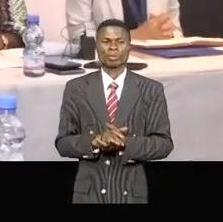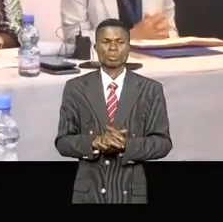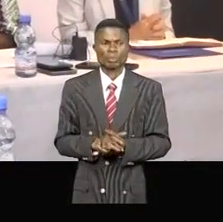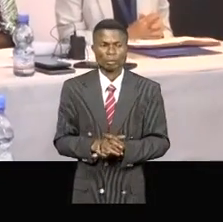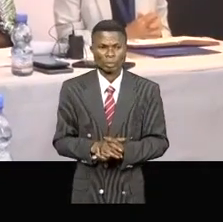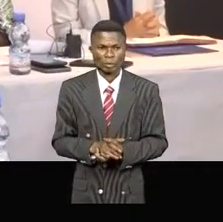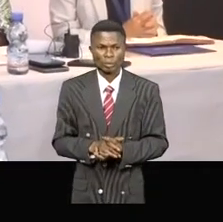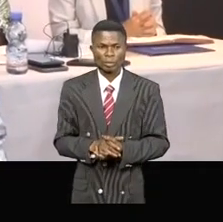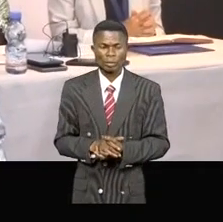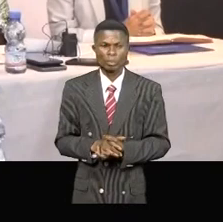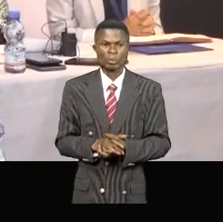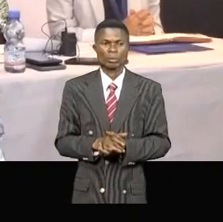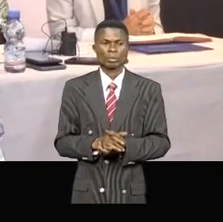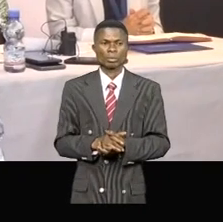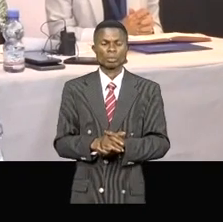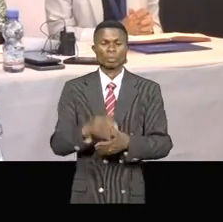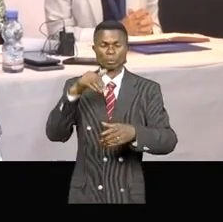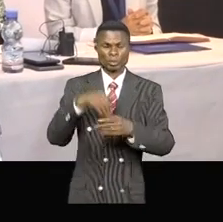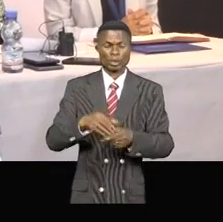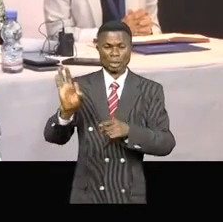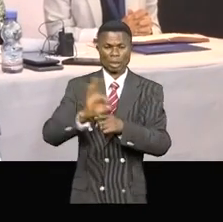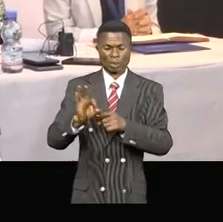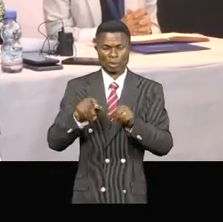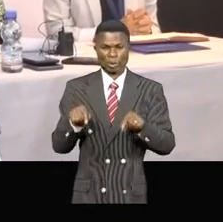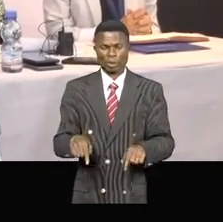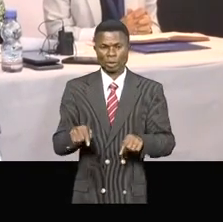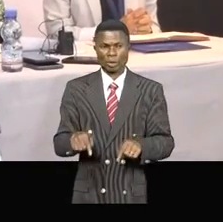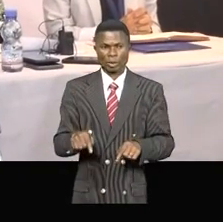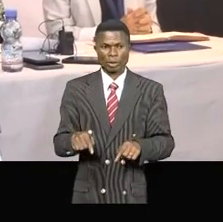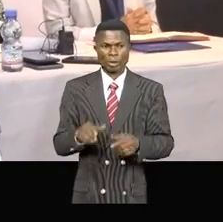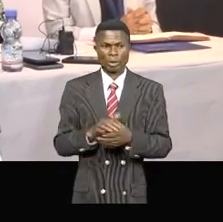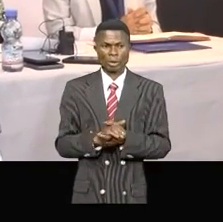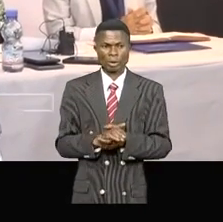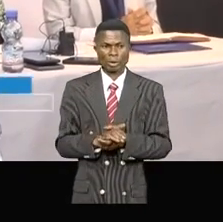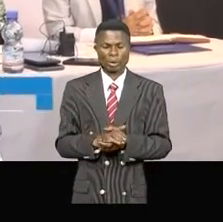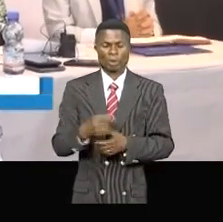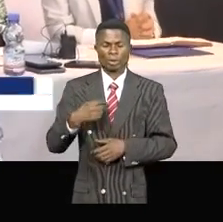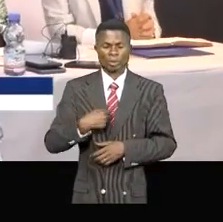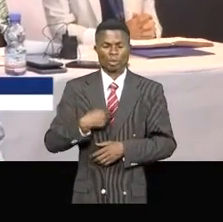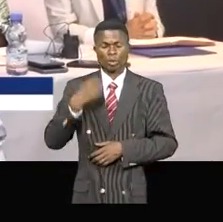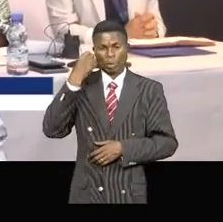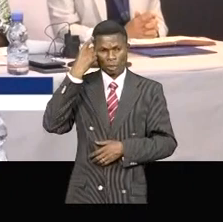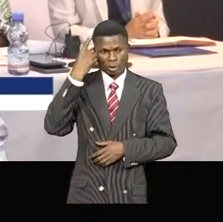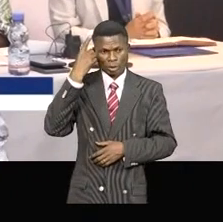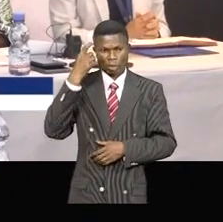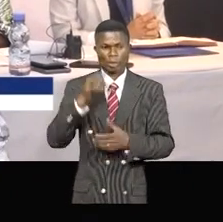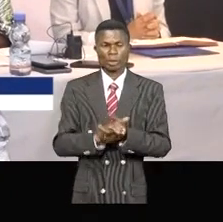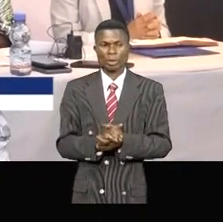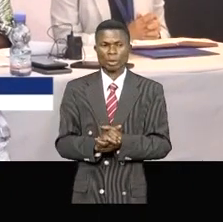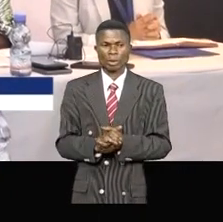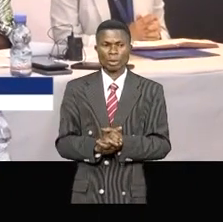Nous osons croire qu'à l'issue de cette formation, vous serez à mesure d'être des